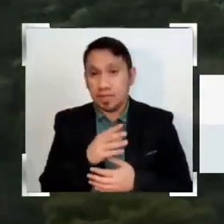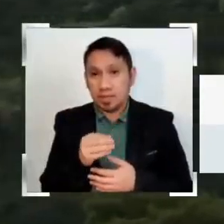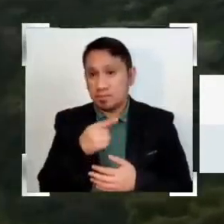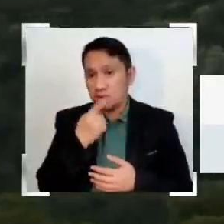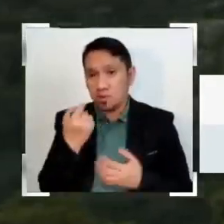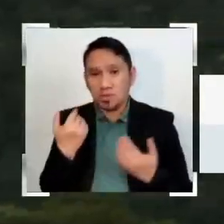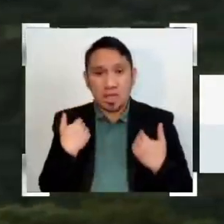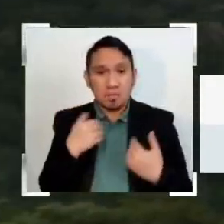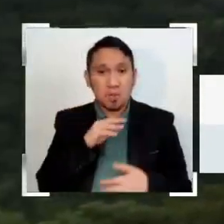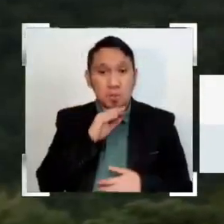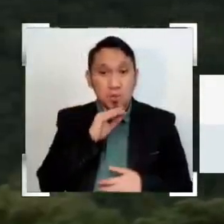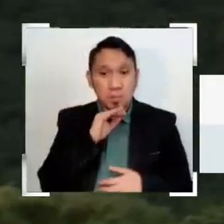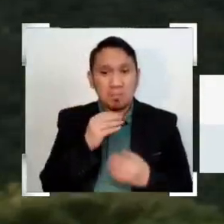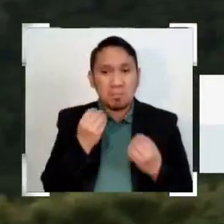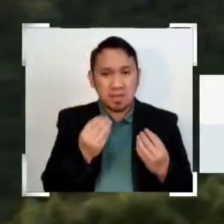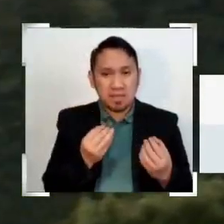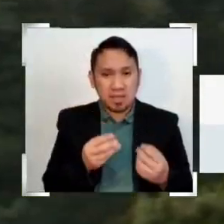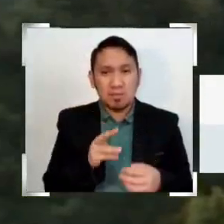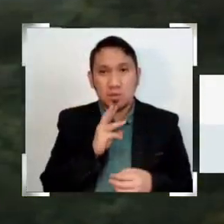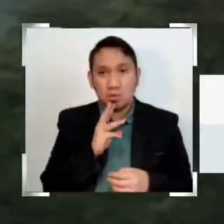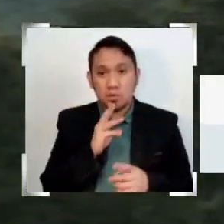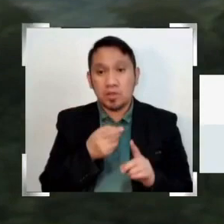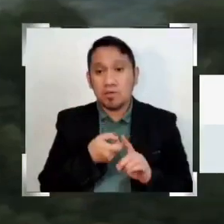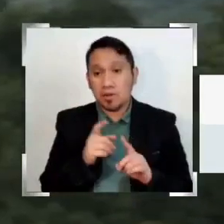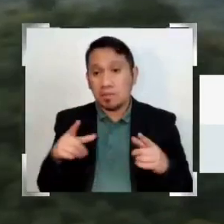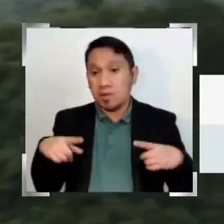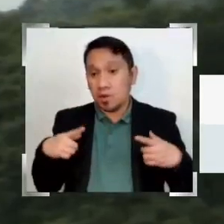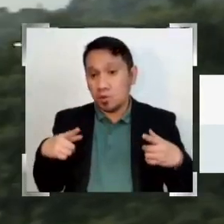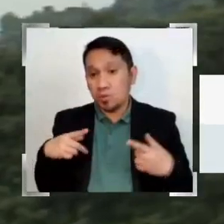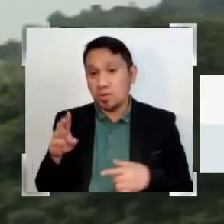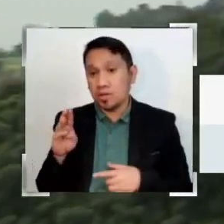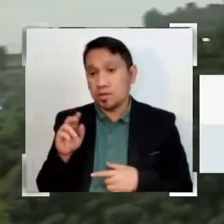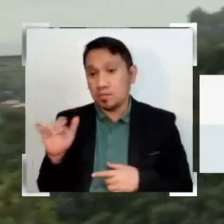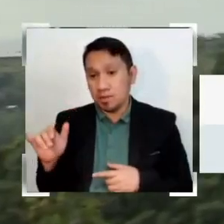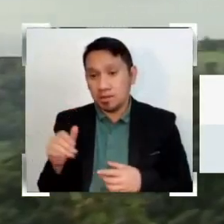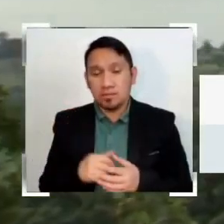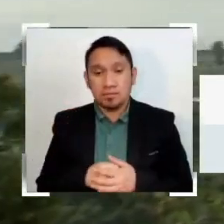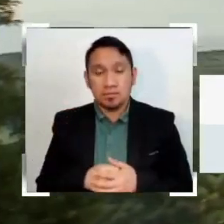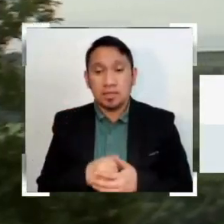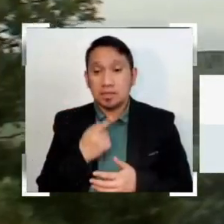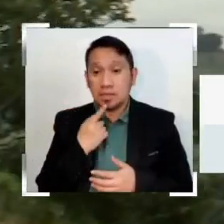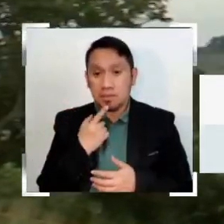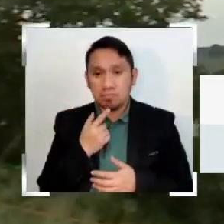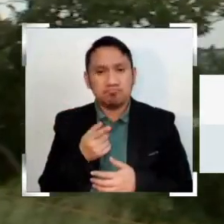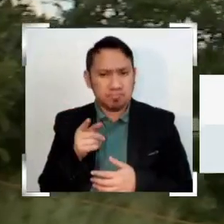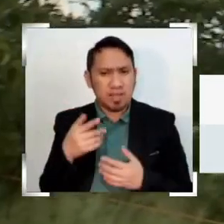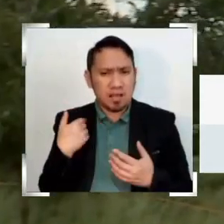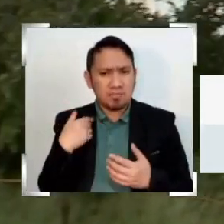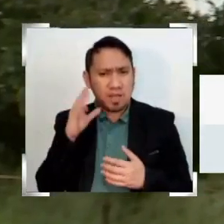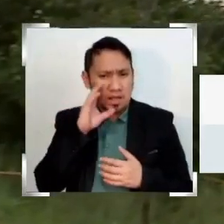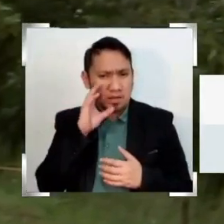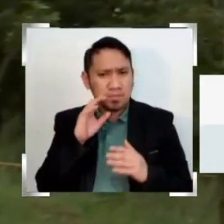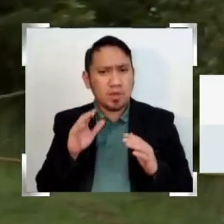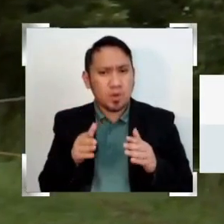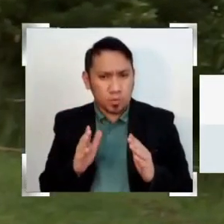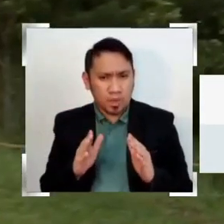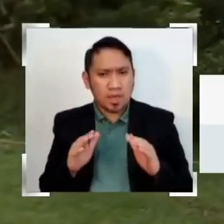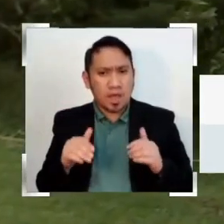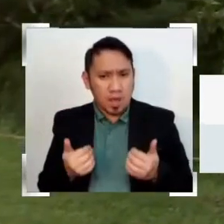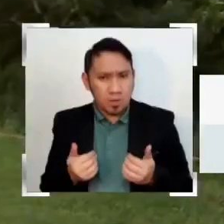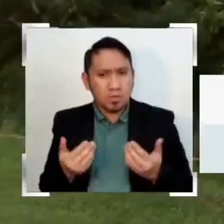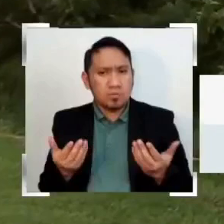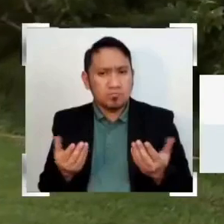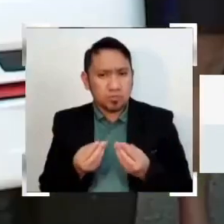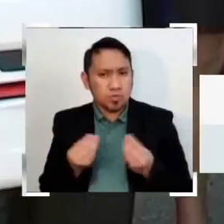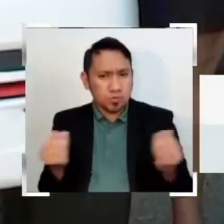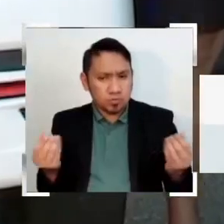kukuha sa Laguna de Bay. Pagtitiyak na Maynila, gumagawa sila ng paraan para maibigay ang sapat